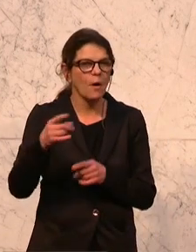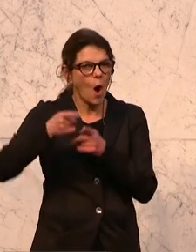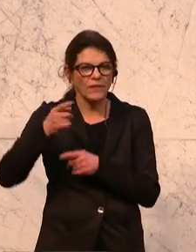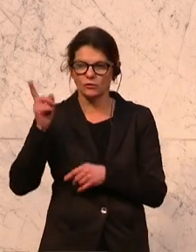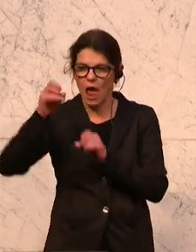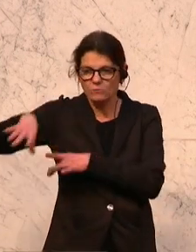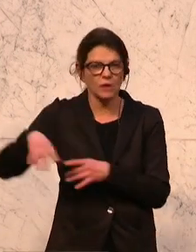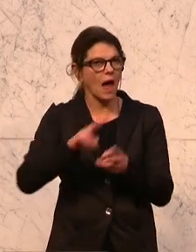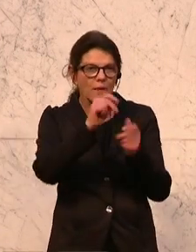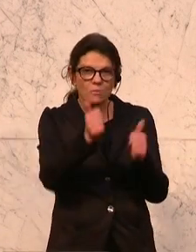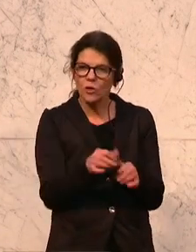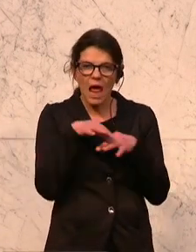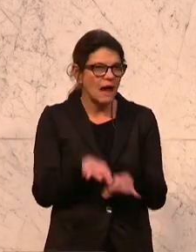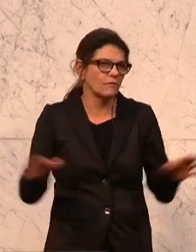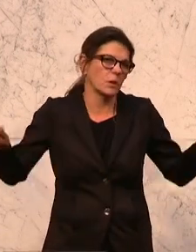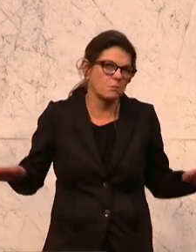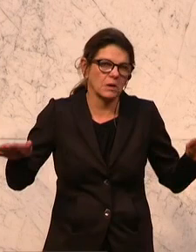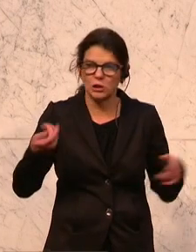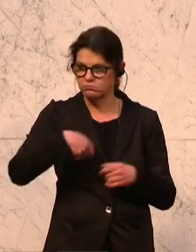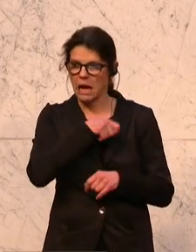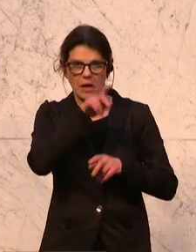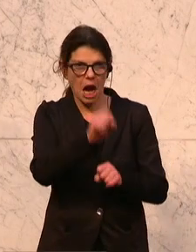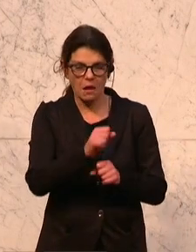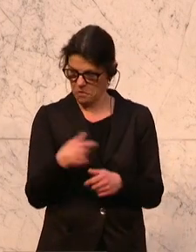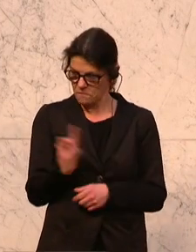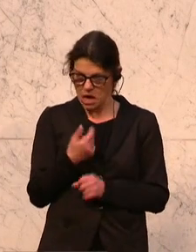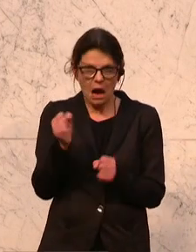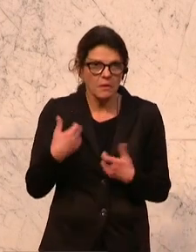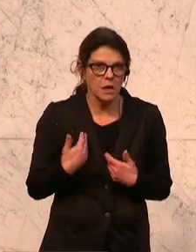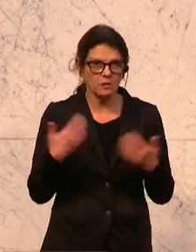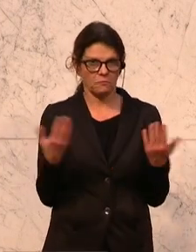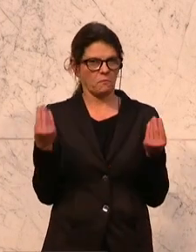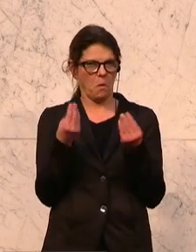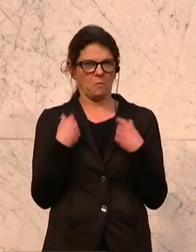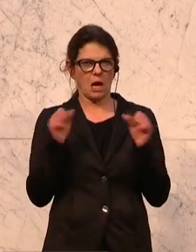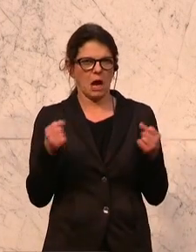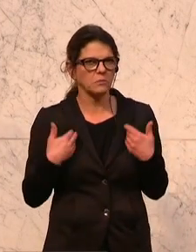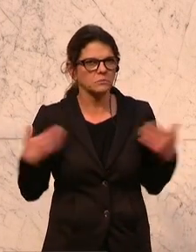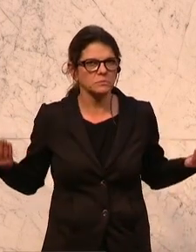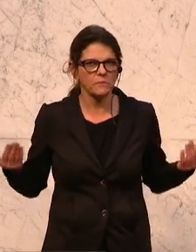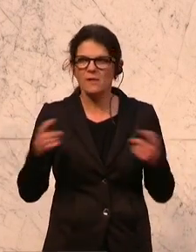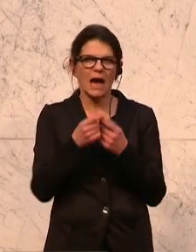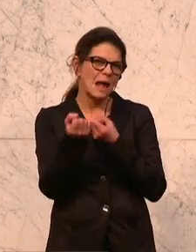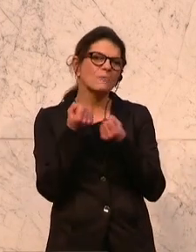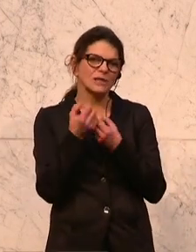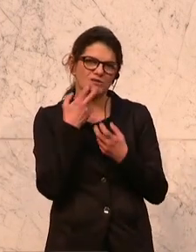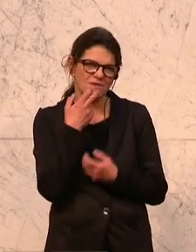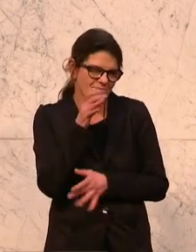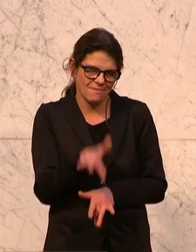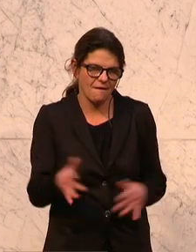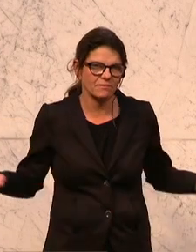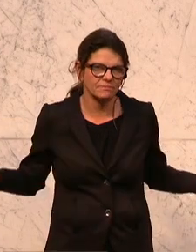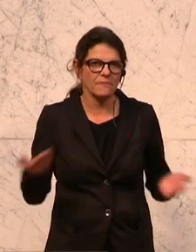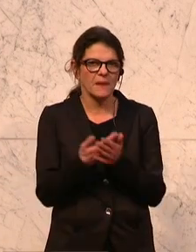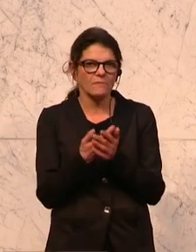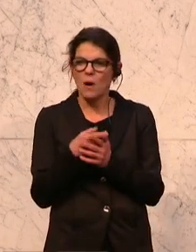und andere Modelle einzuführen. Warum? Die Spanier können es, wir können es offensichtlich nicht. Warum können wir es nicht? Weil der politische Wille nicht da ist. Und